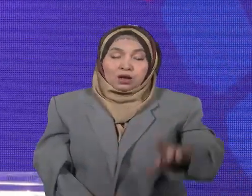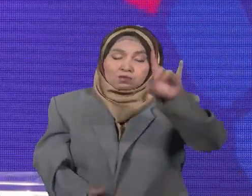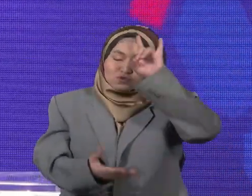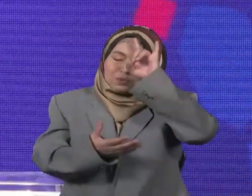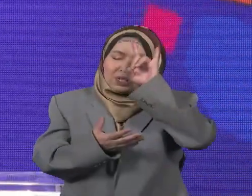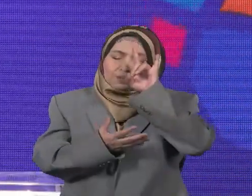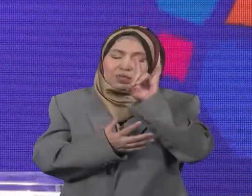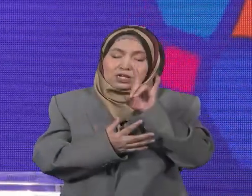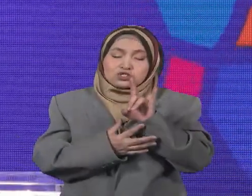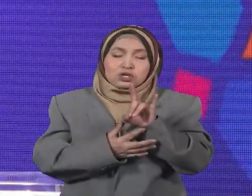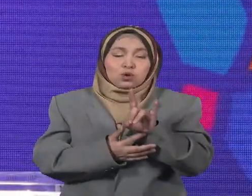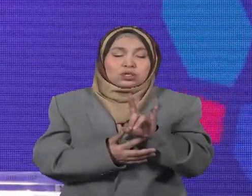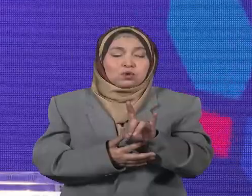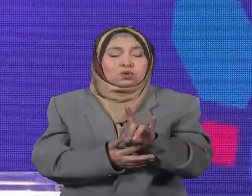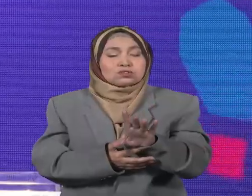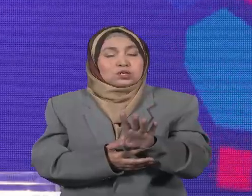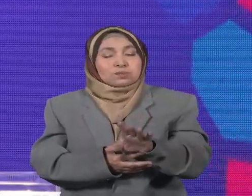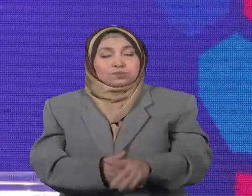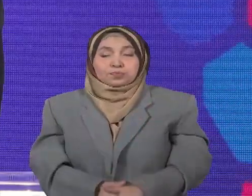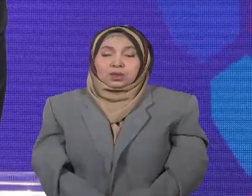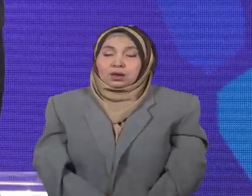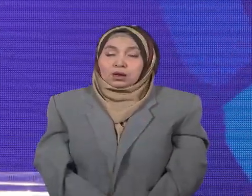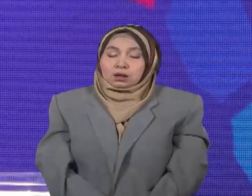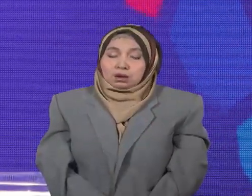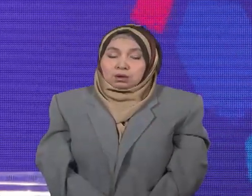billahi minasyaitonir rajim.